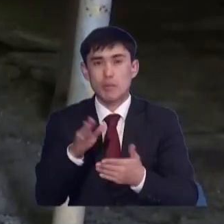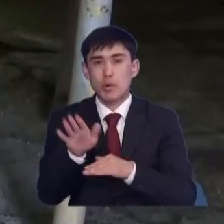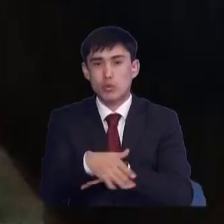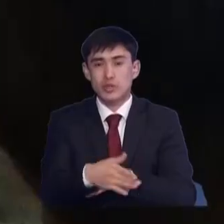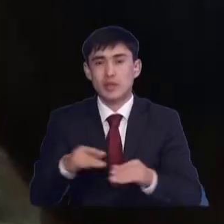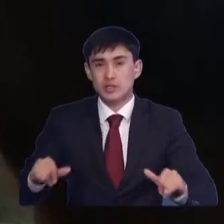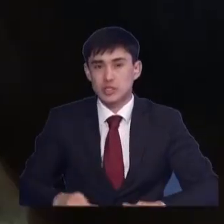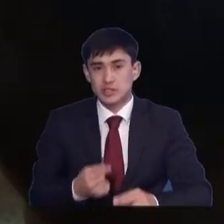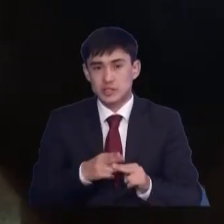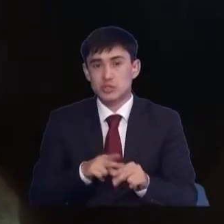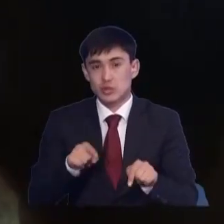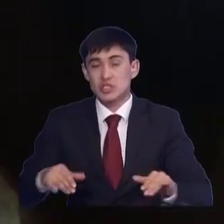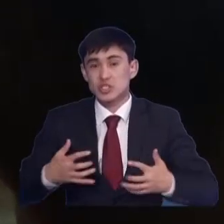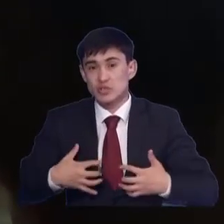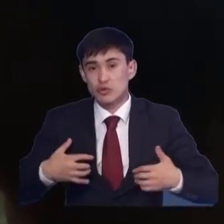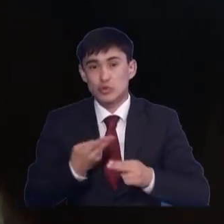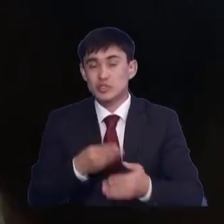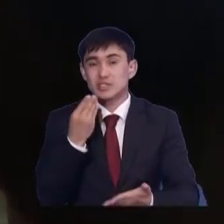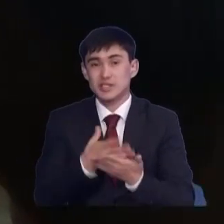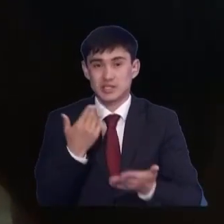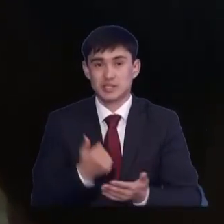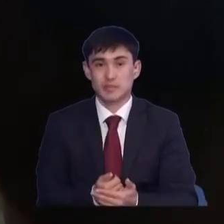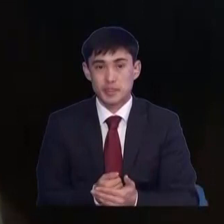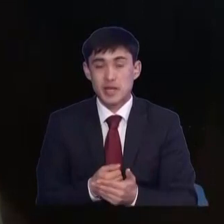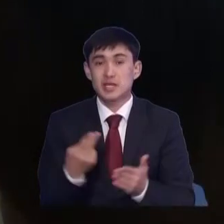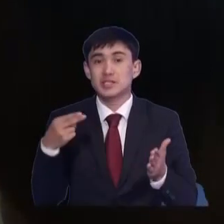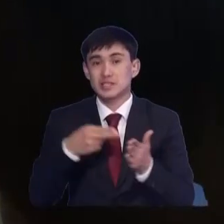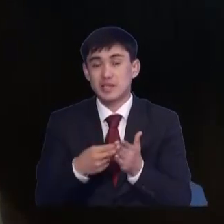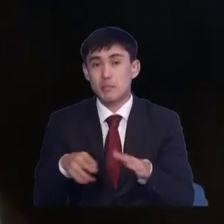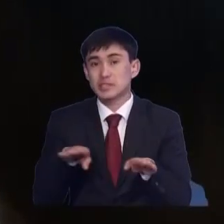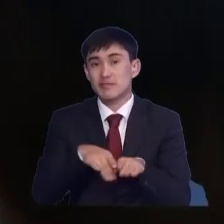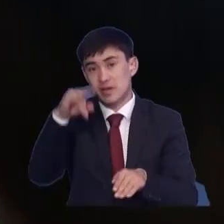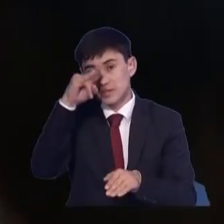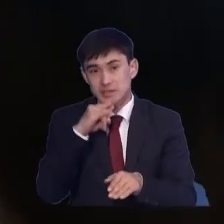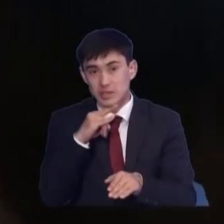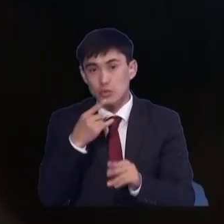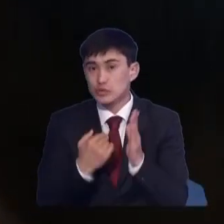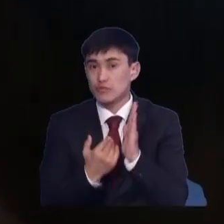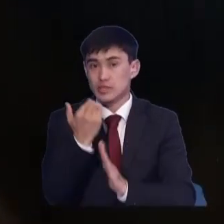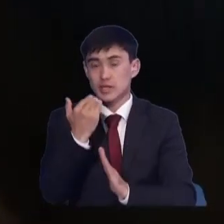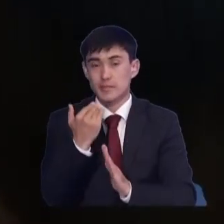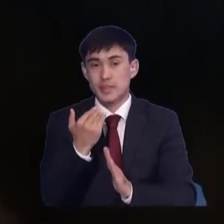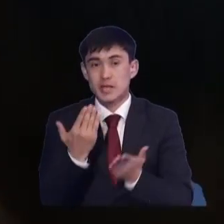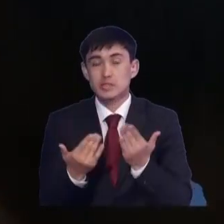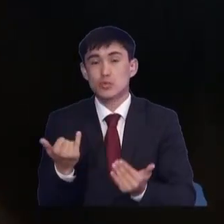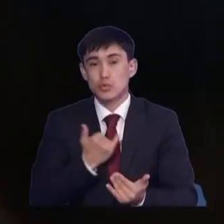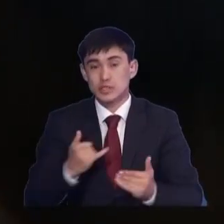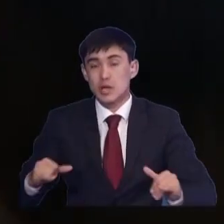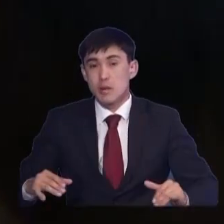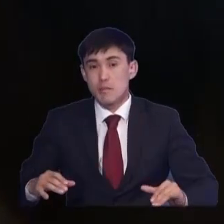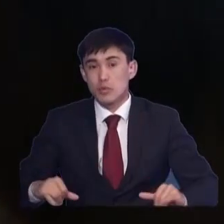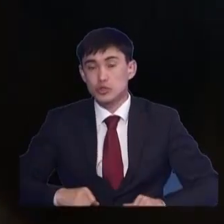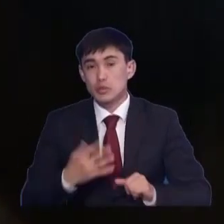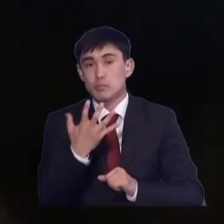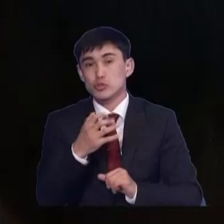на лошадях, а значит, что эти животные очень ценятся. Их стоимость по сравнению с Казахстаном очень высока. Если у нас лошади стоят